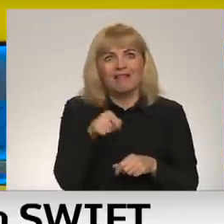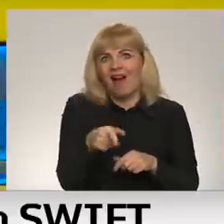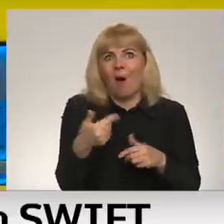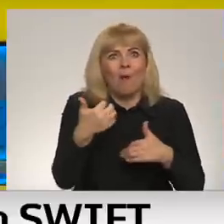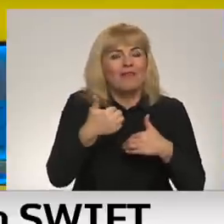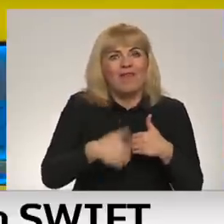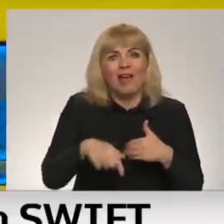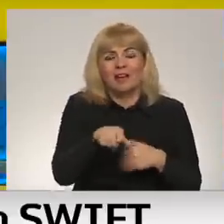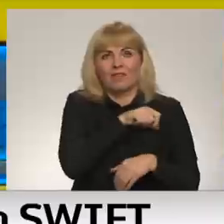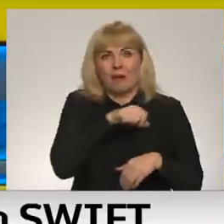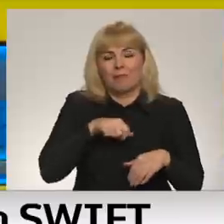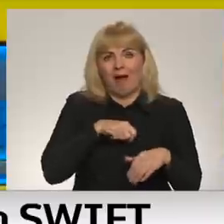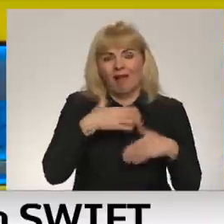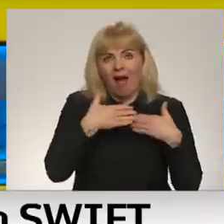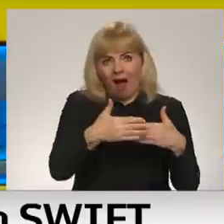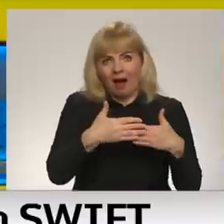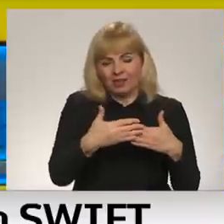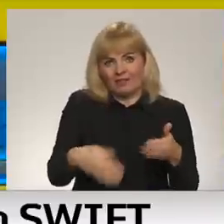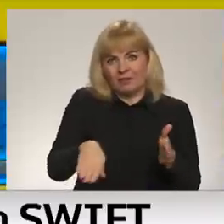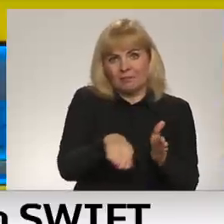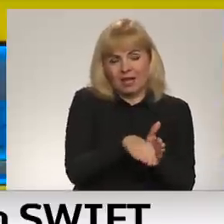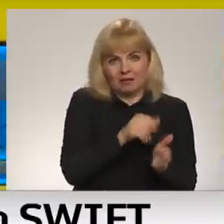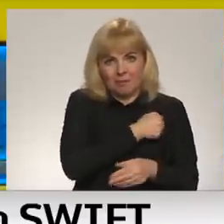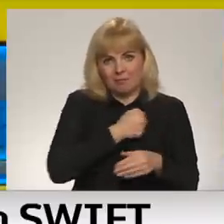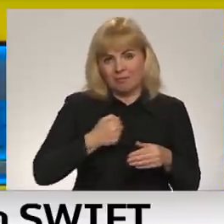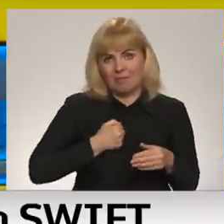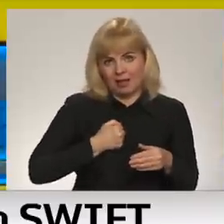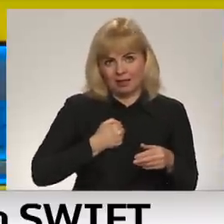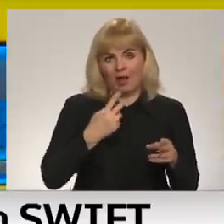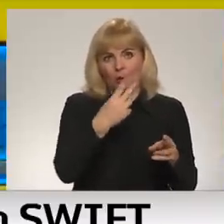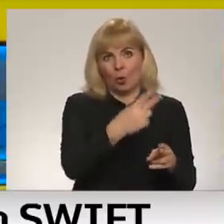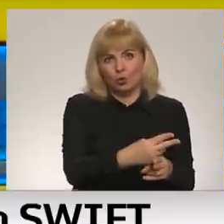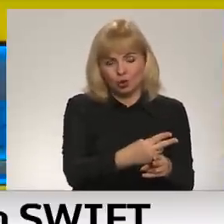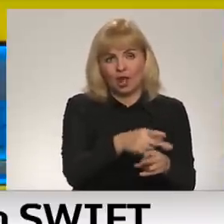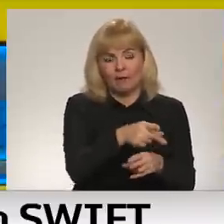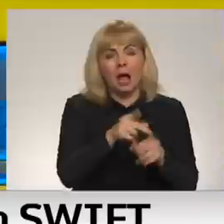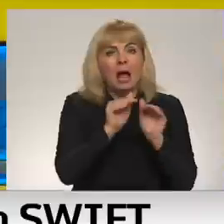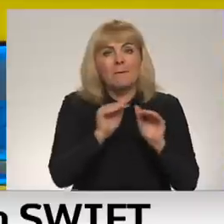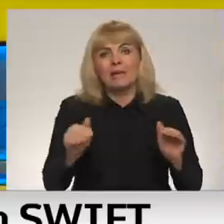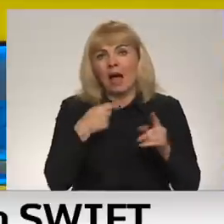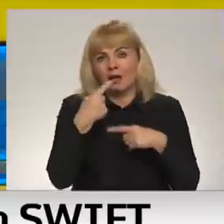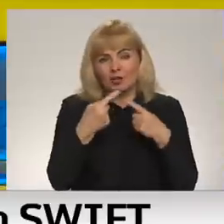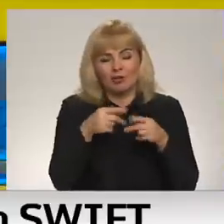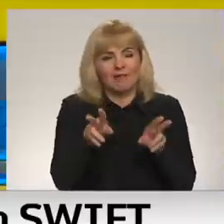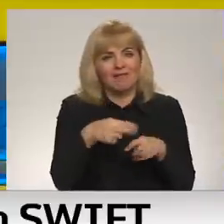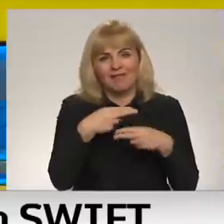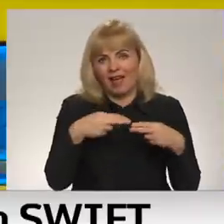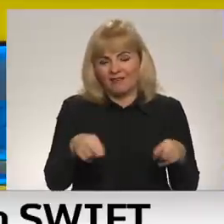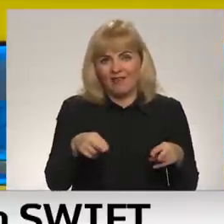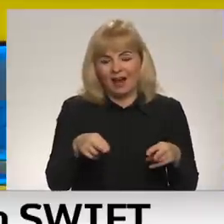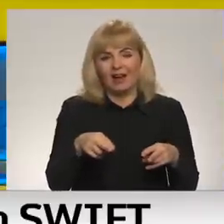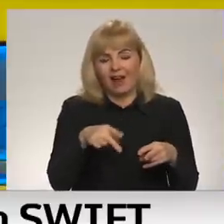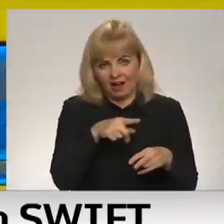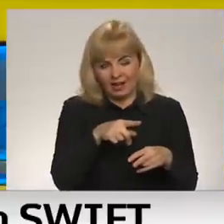kas ir aktīvi iesaistīta šajā militārajā operācijā. Un līdz ar to mieru miera sarunas, arī šeit nevajadzētu aizrauties